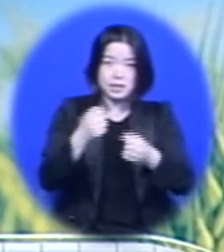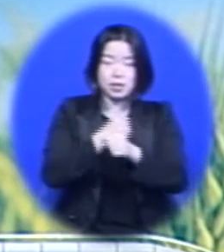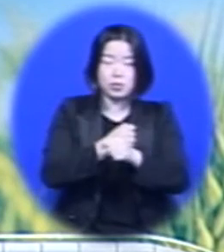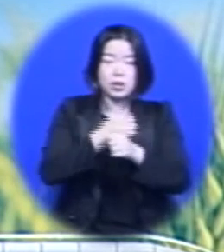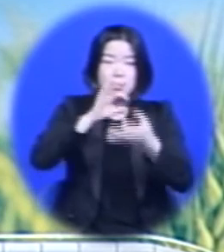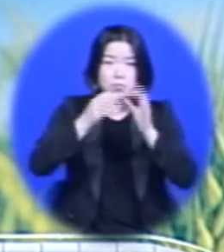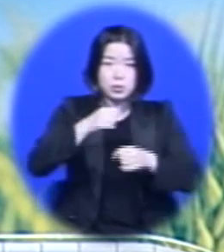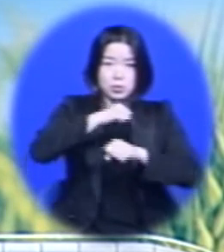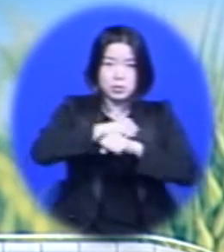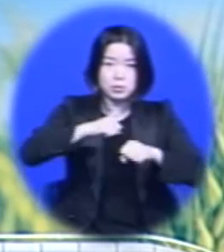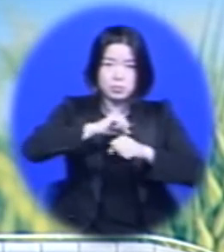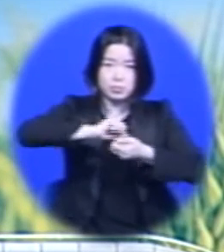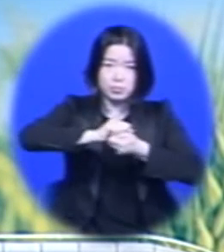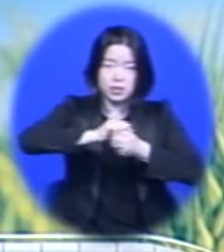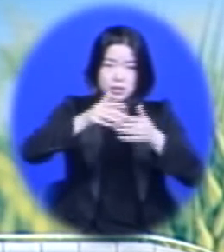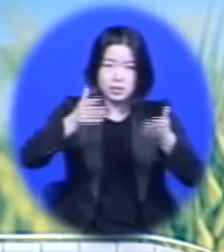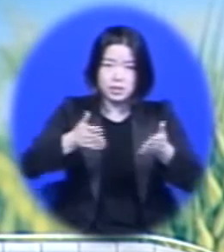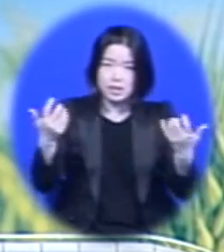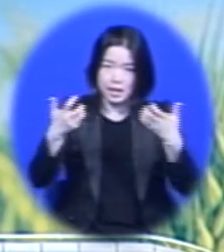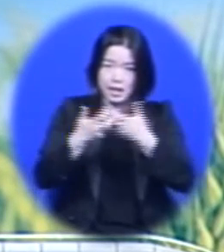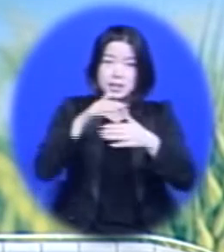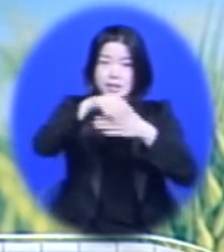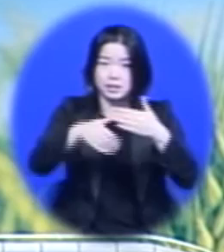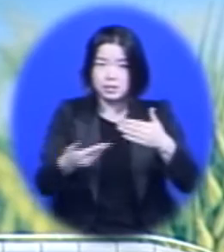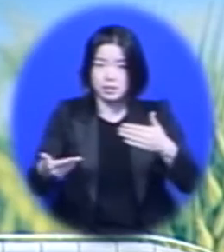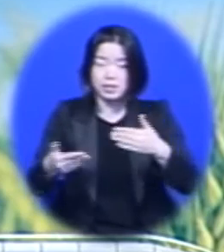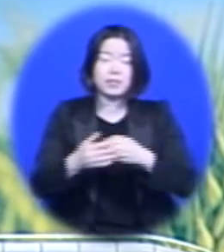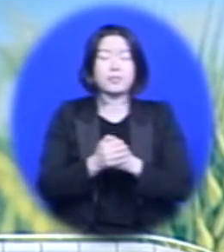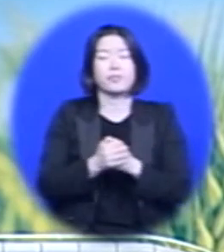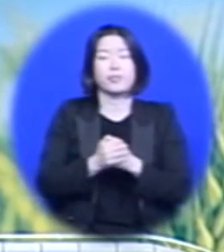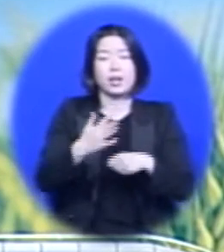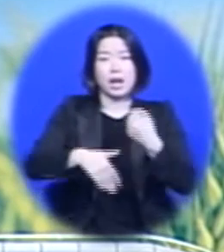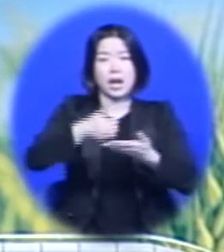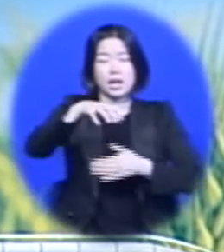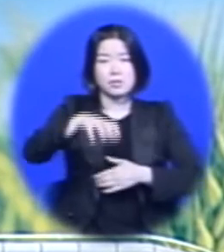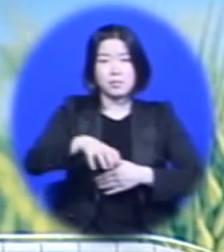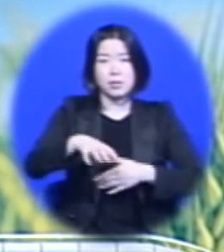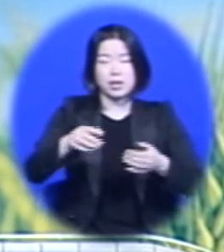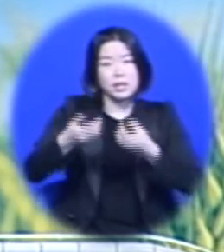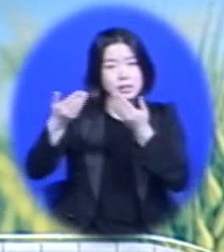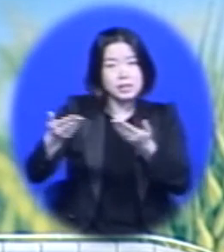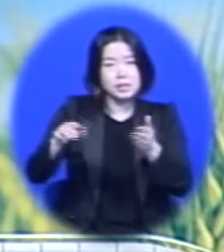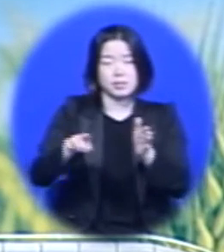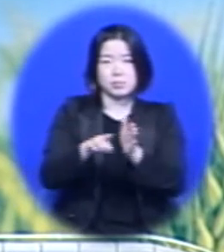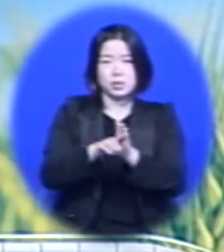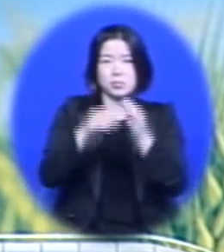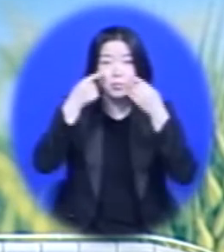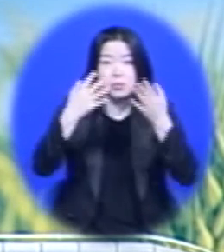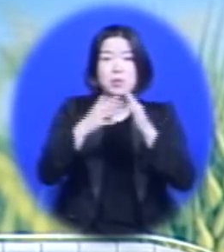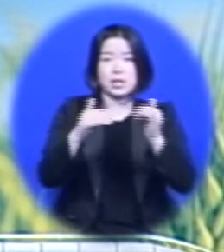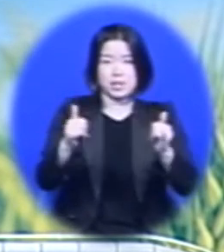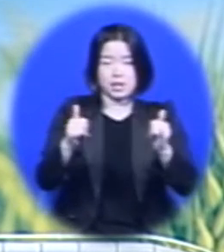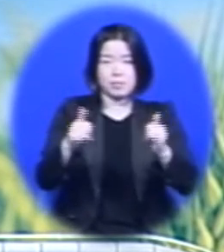넘치리라. 하나님 앞에 첫 열매를 드려야 된다는 믿음이 분명한 사람이어야